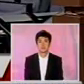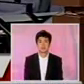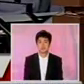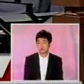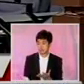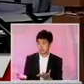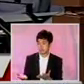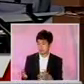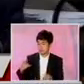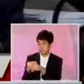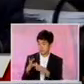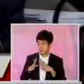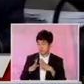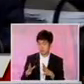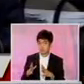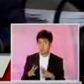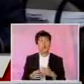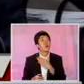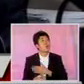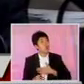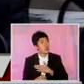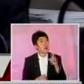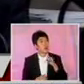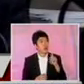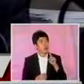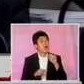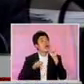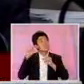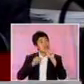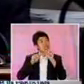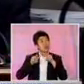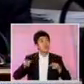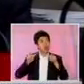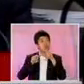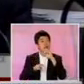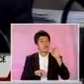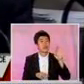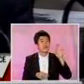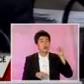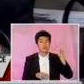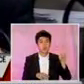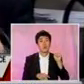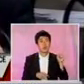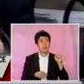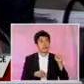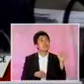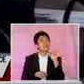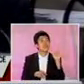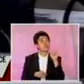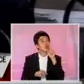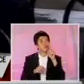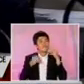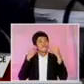Sige po, dugtagan nyo. Ang nais ko pong sabihin, yung pong assess value at saka yung fair market value, yung po ang fair